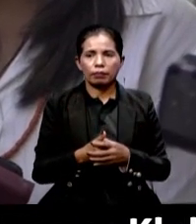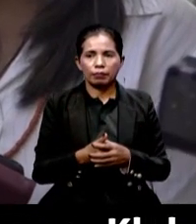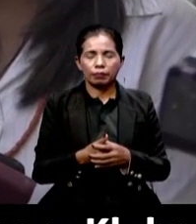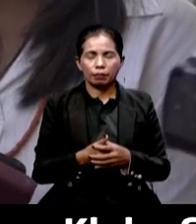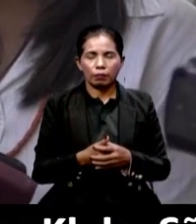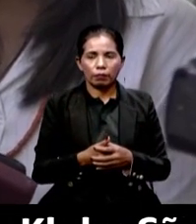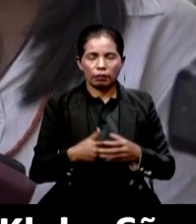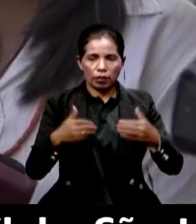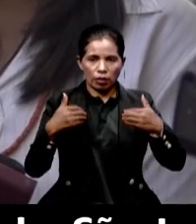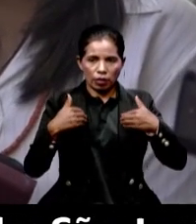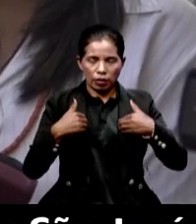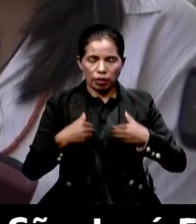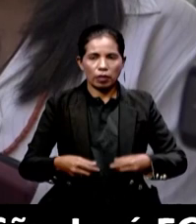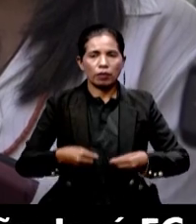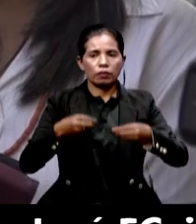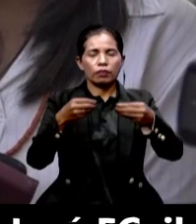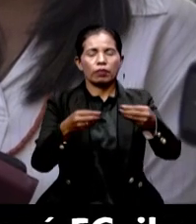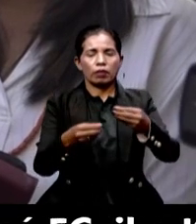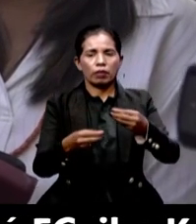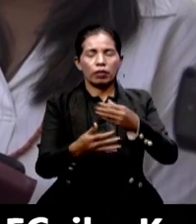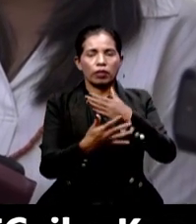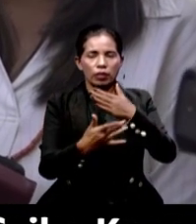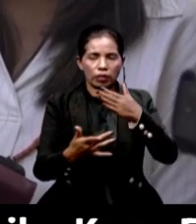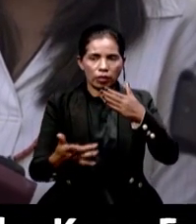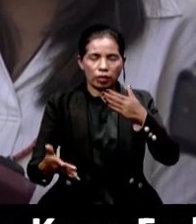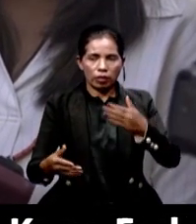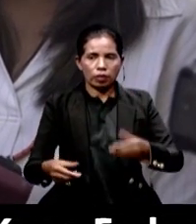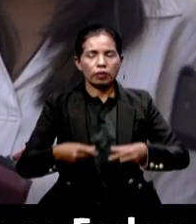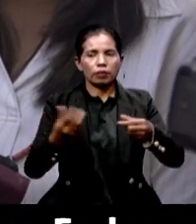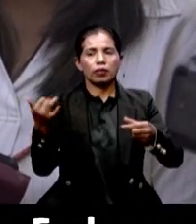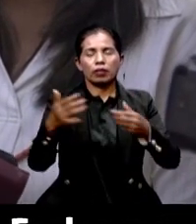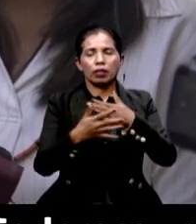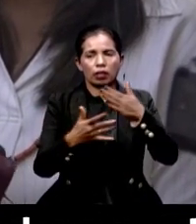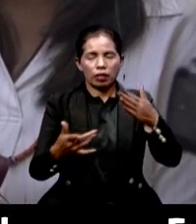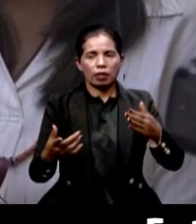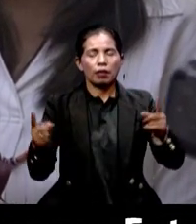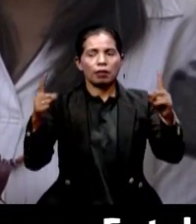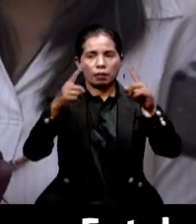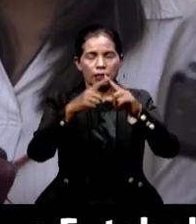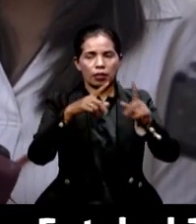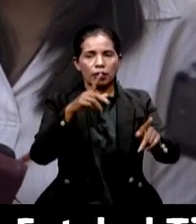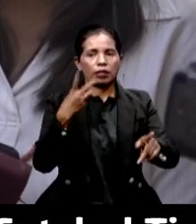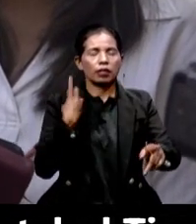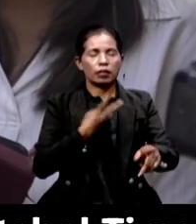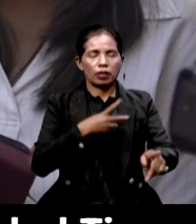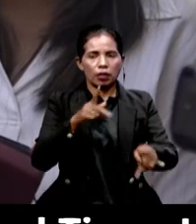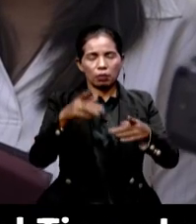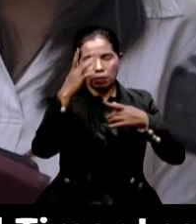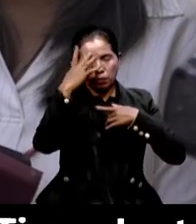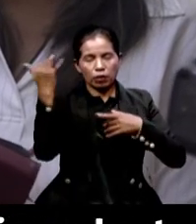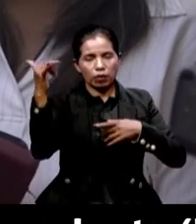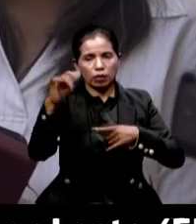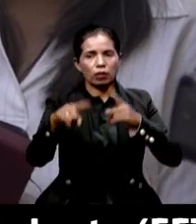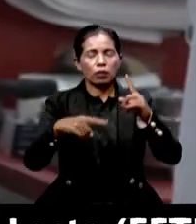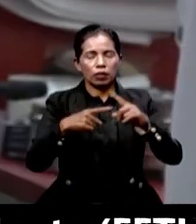donor rang nebe maksi fo sirnia rang ba itania itaninia pasien sira bahira